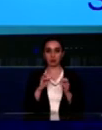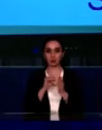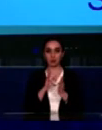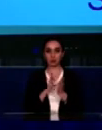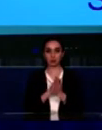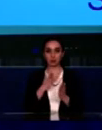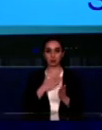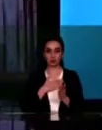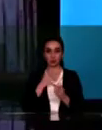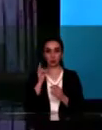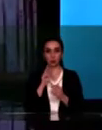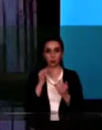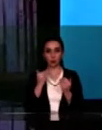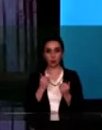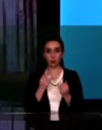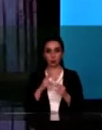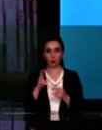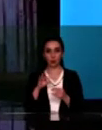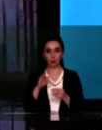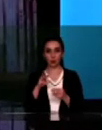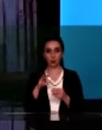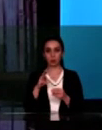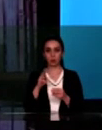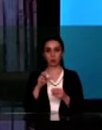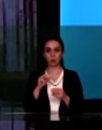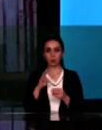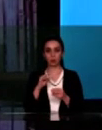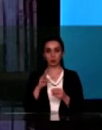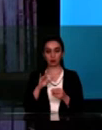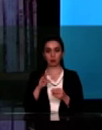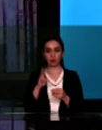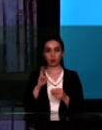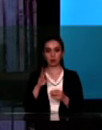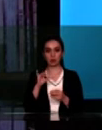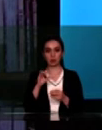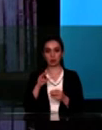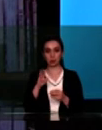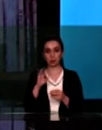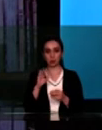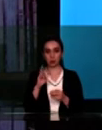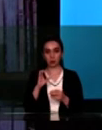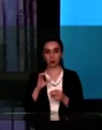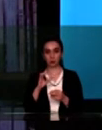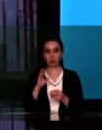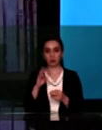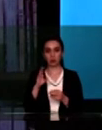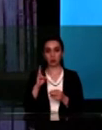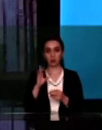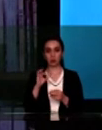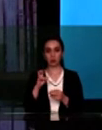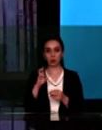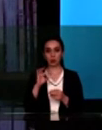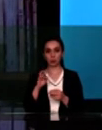нашего сегодняшнего урока – компоненты ListBox, ComboBox и SpinEdit.